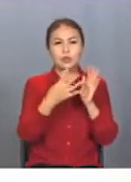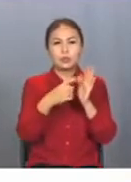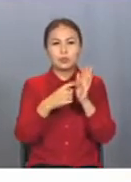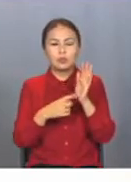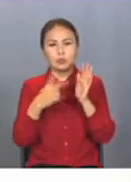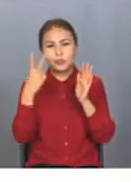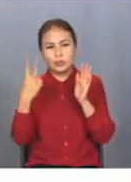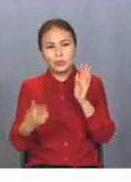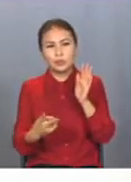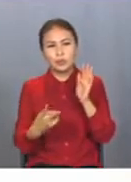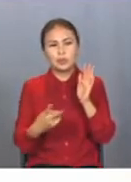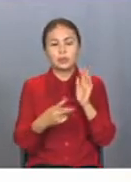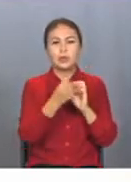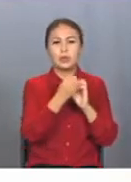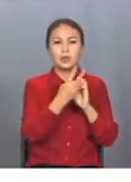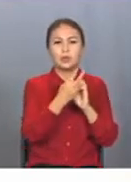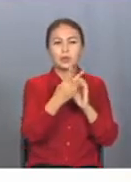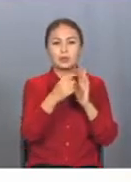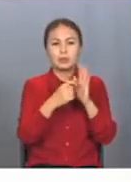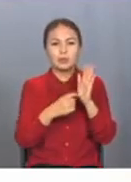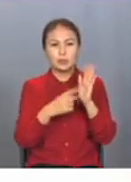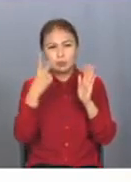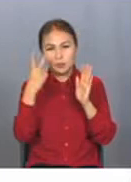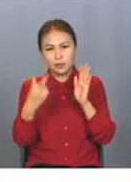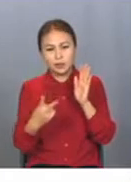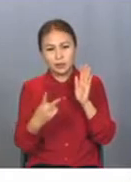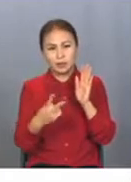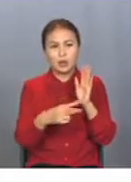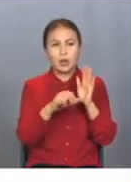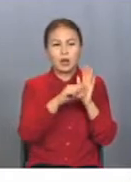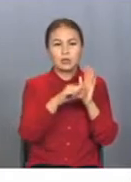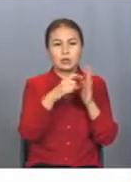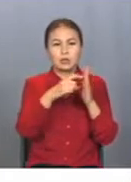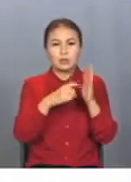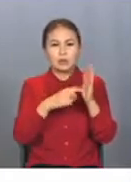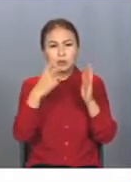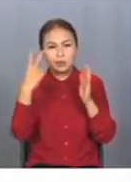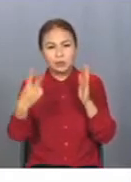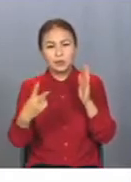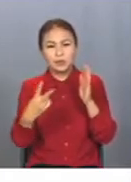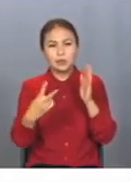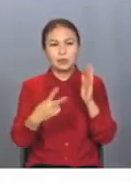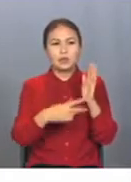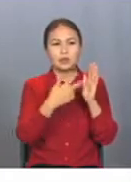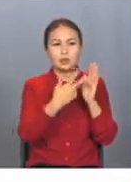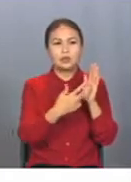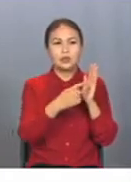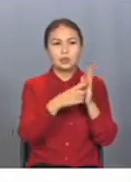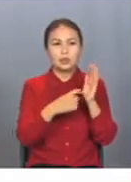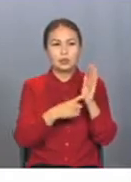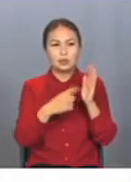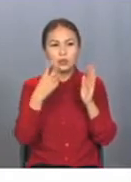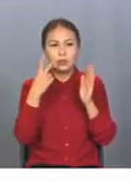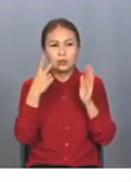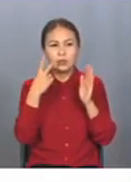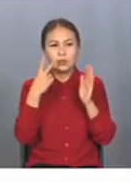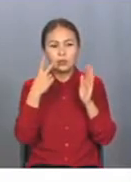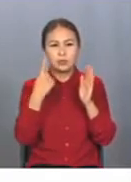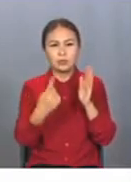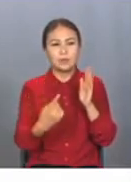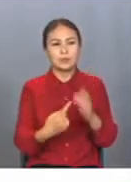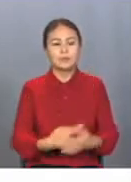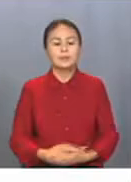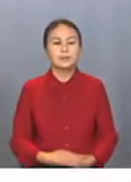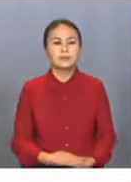2-ге бөлемін 12, 2-ге бөлемін 6, 2-ге бөлемін 3, 3-ке бөлемін 1.